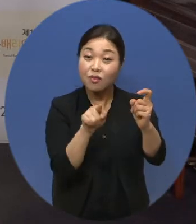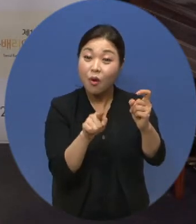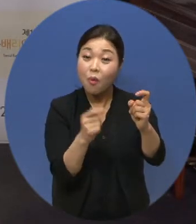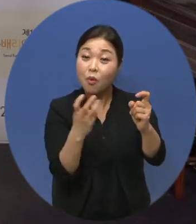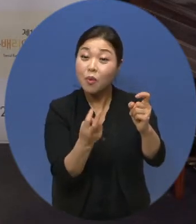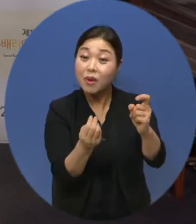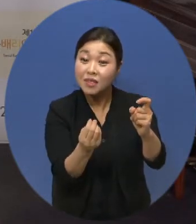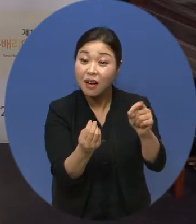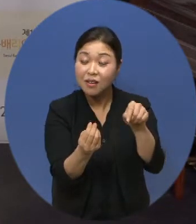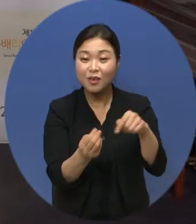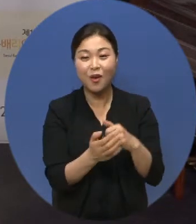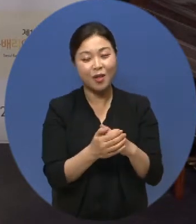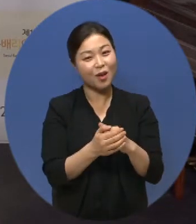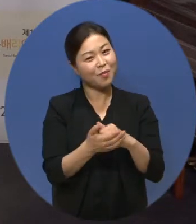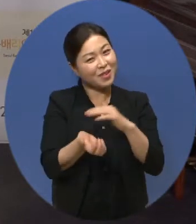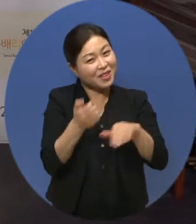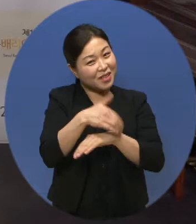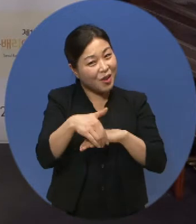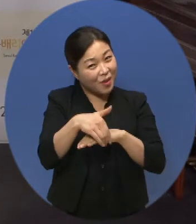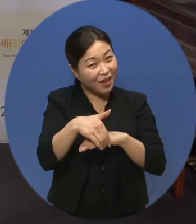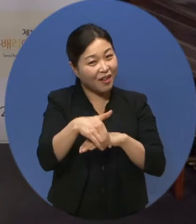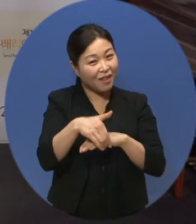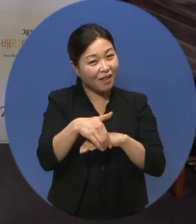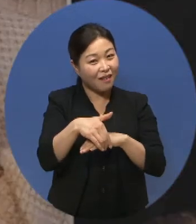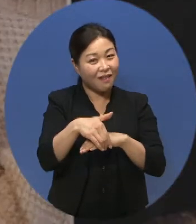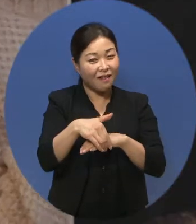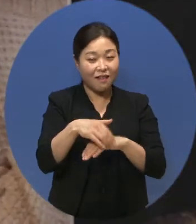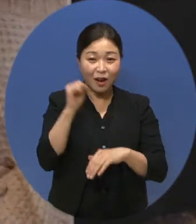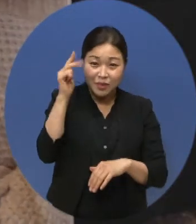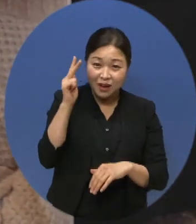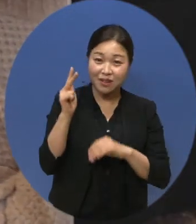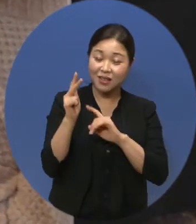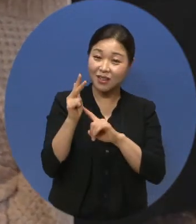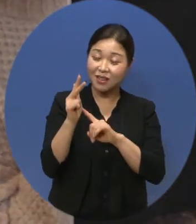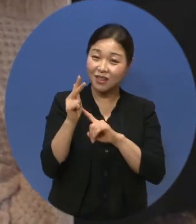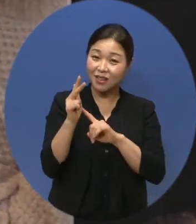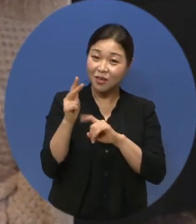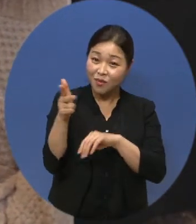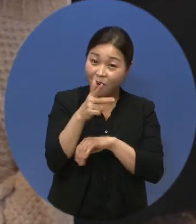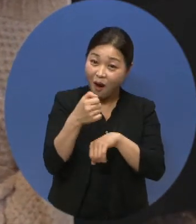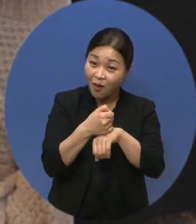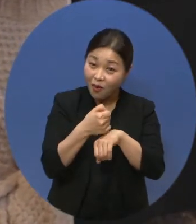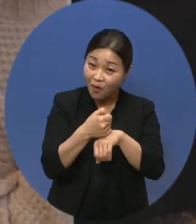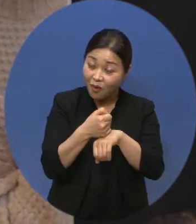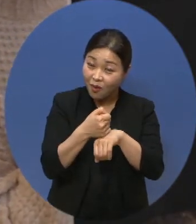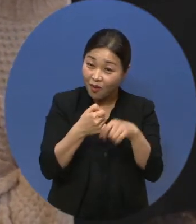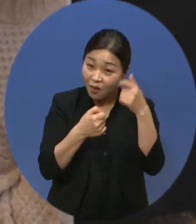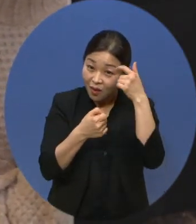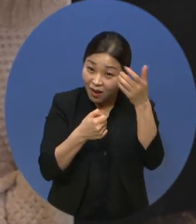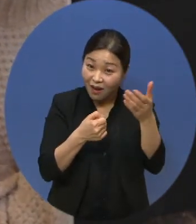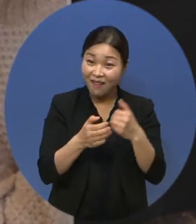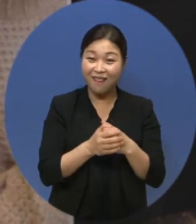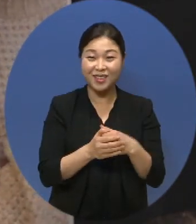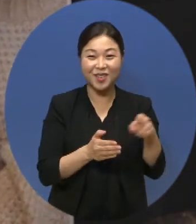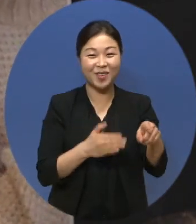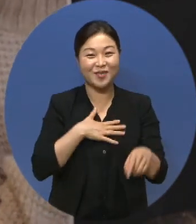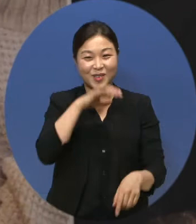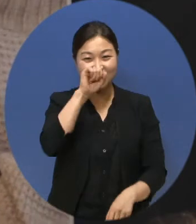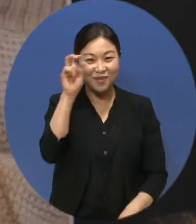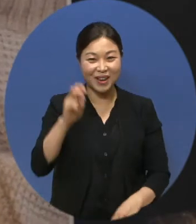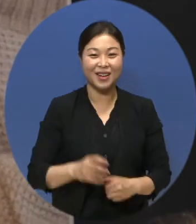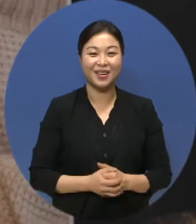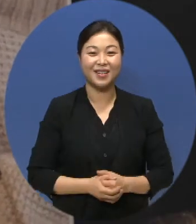계획된 건가 아니면 갑자기 찍힌 건가? 그러면 감독님 진짜 너무 좋으셨을 것 같은데.